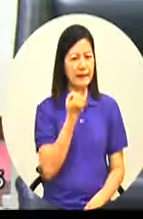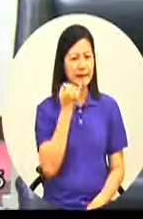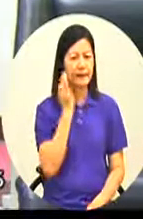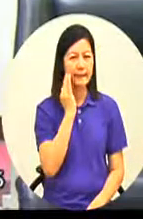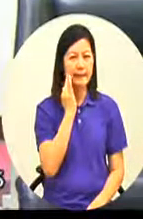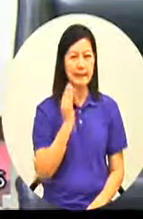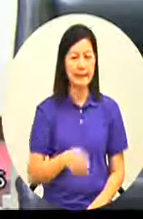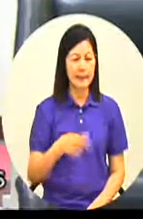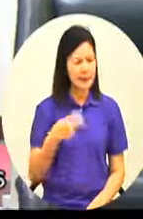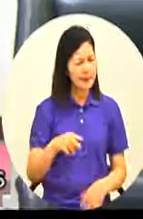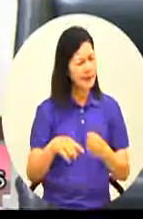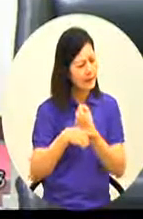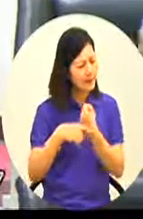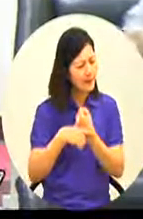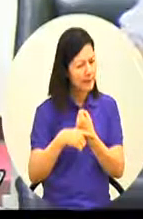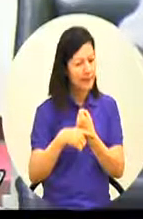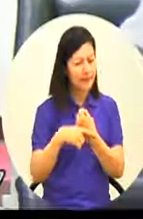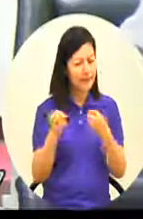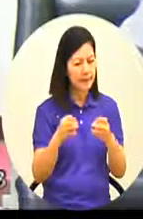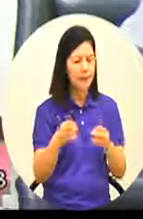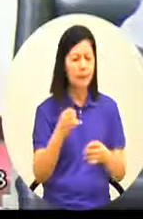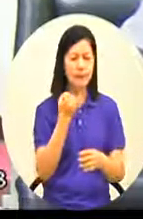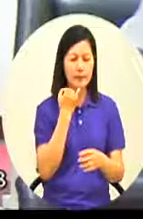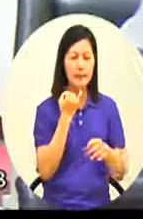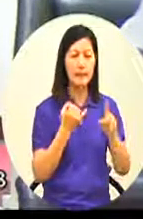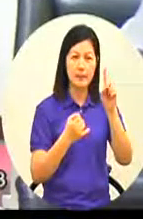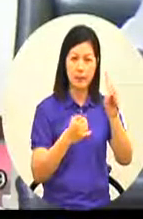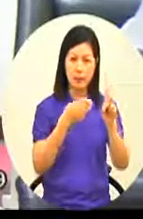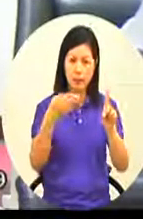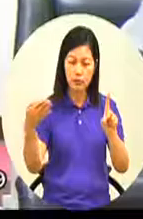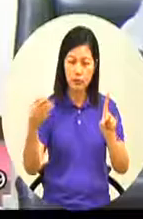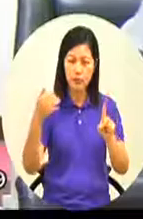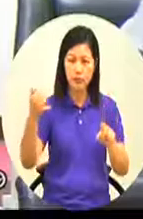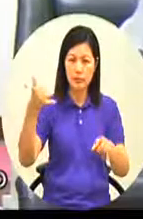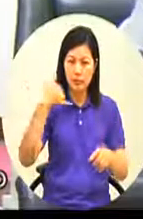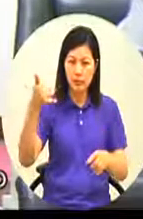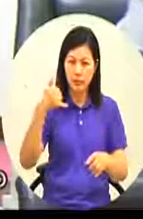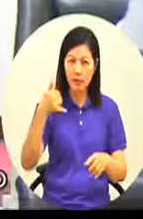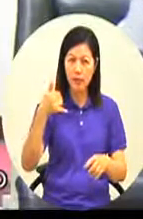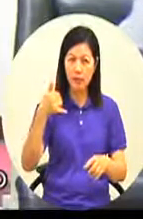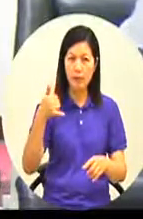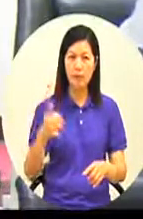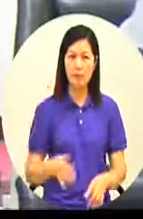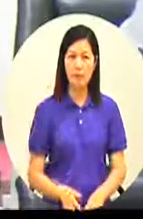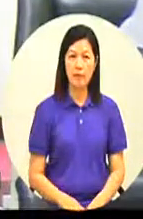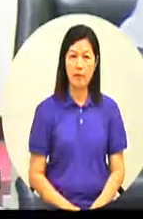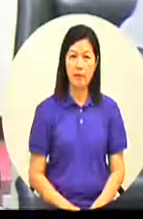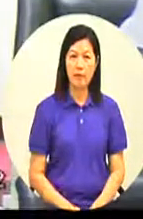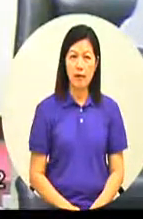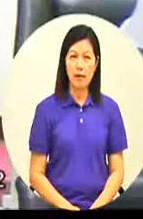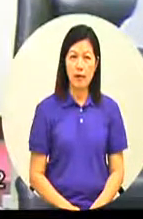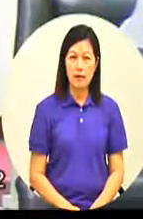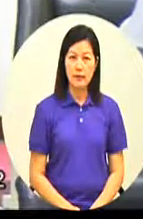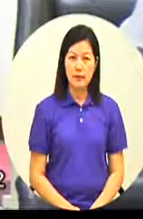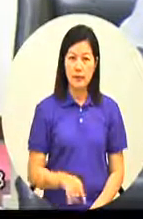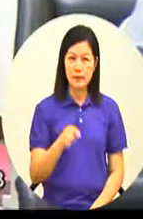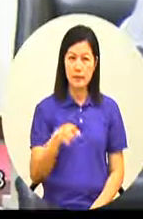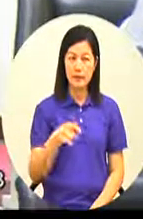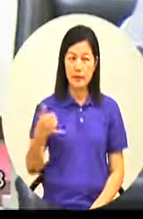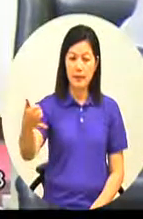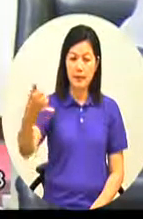去研议一套这个1999电话，便是很，因为很简单嘛，这个电话